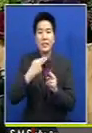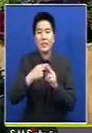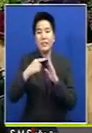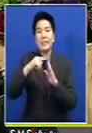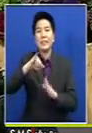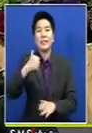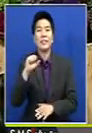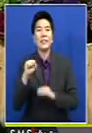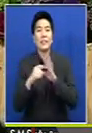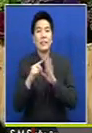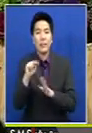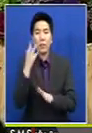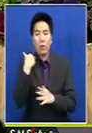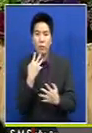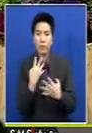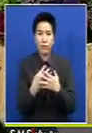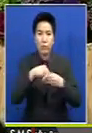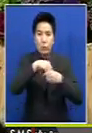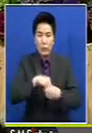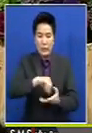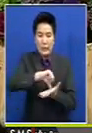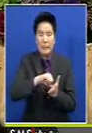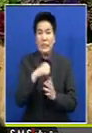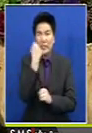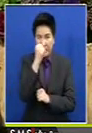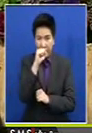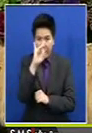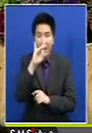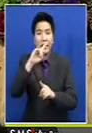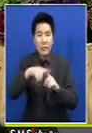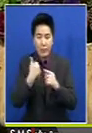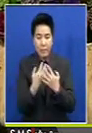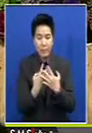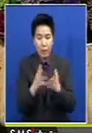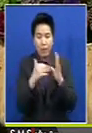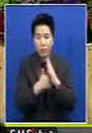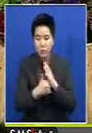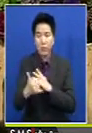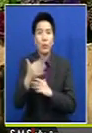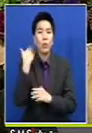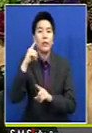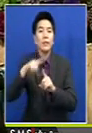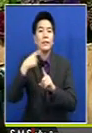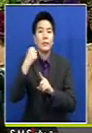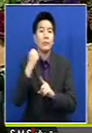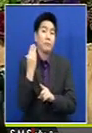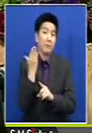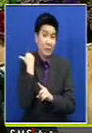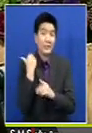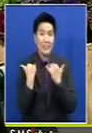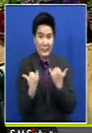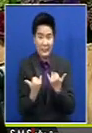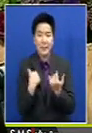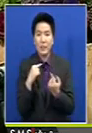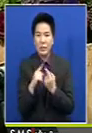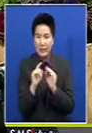สันเรซายันซึ่งถูกจำคุกที่อิหร่านมานานถึง18เดือนและเพิ่งได้รับการปล่อยตัวเมื่อเดือนตุลาคมปีที่ผ่านมาค่ะ